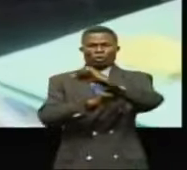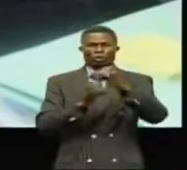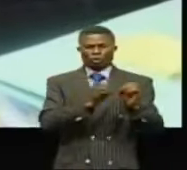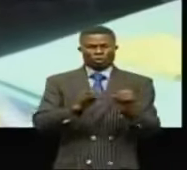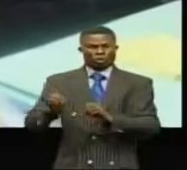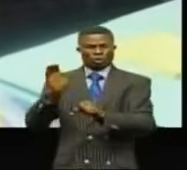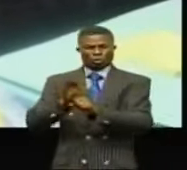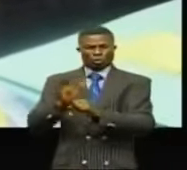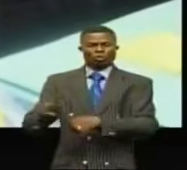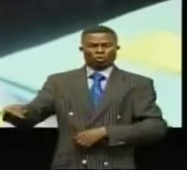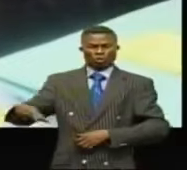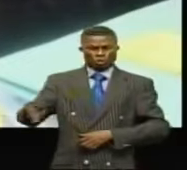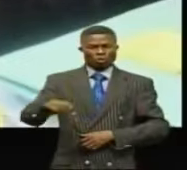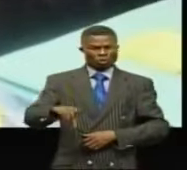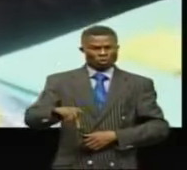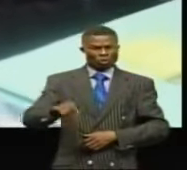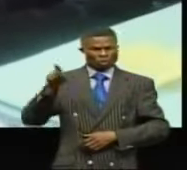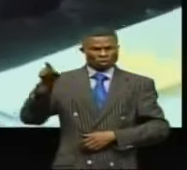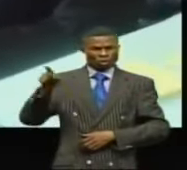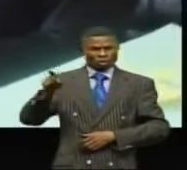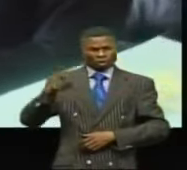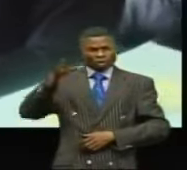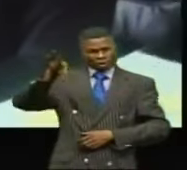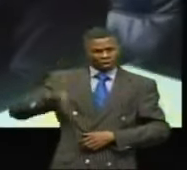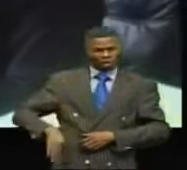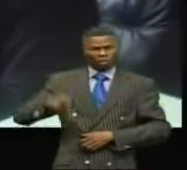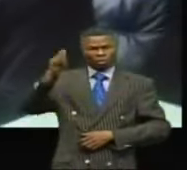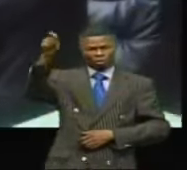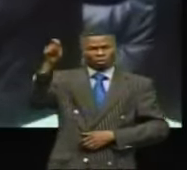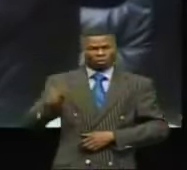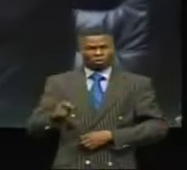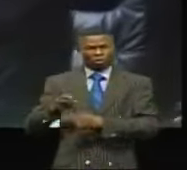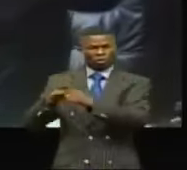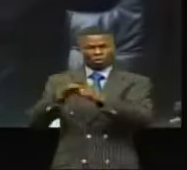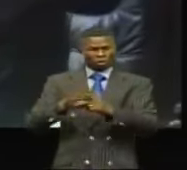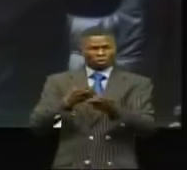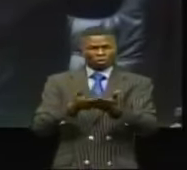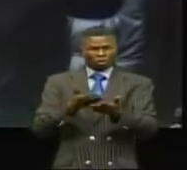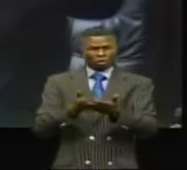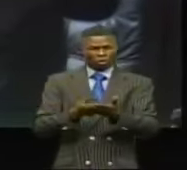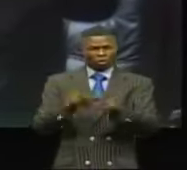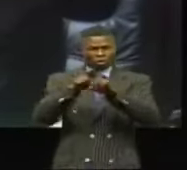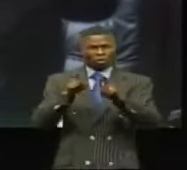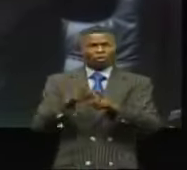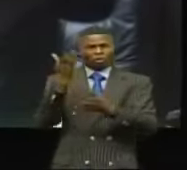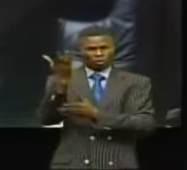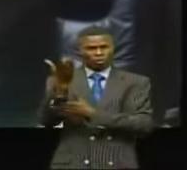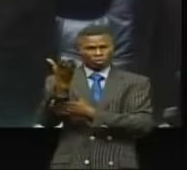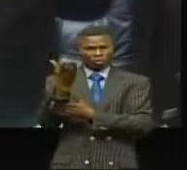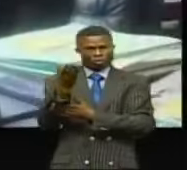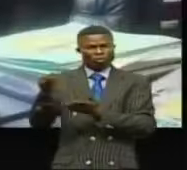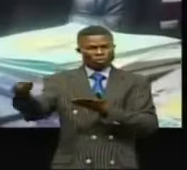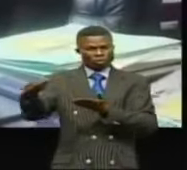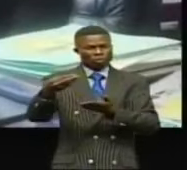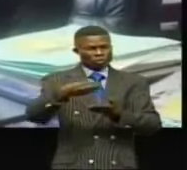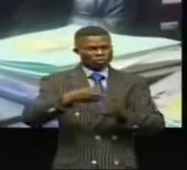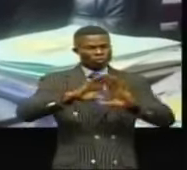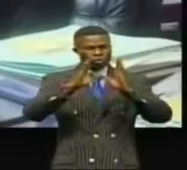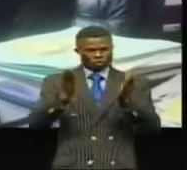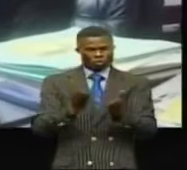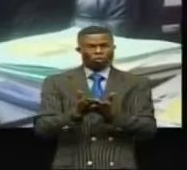plusieurs provinces du pays en faveur de nos forces de défense et de sécurité et à l'appel à la mobilisation lancée par